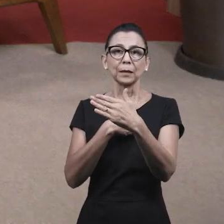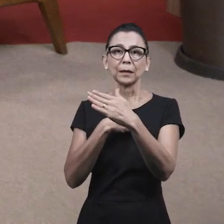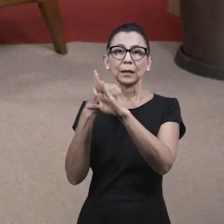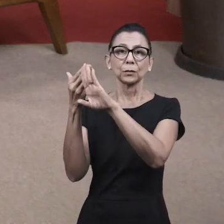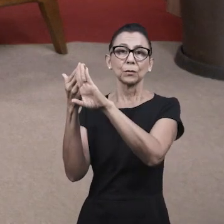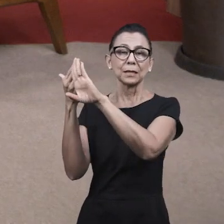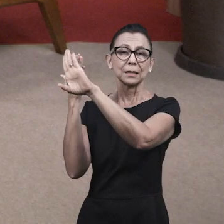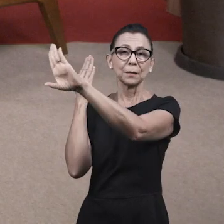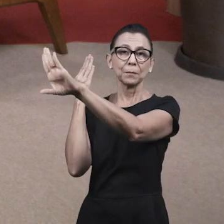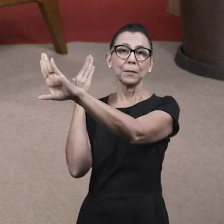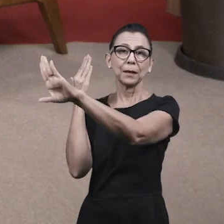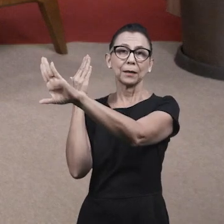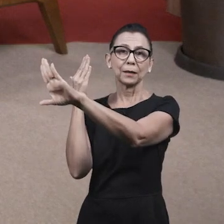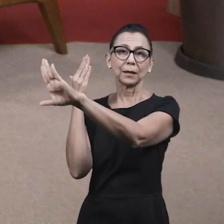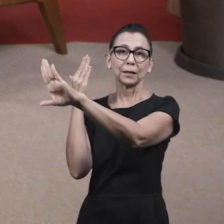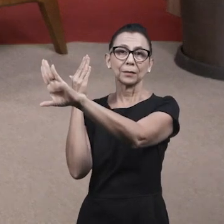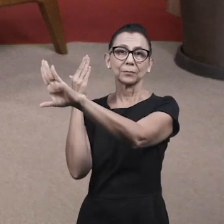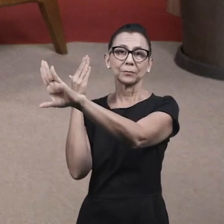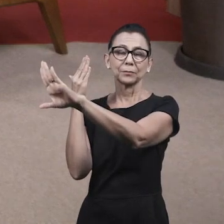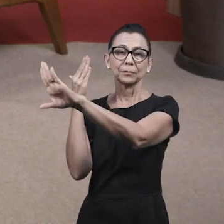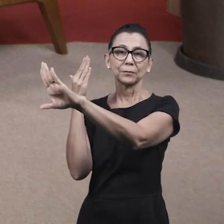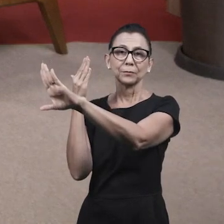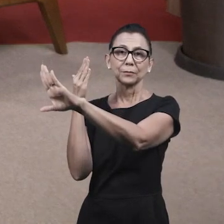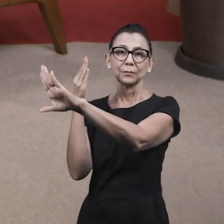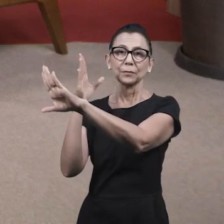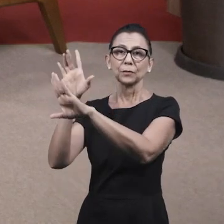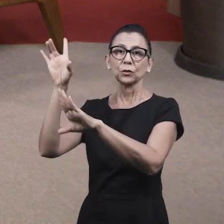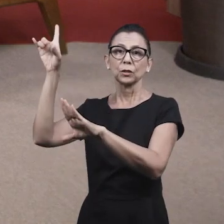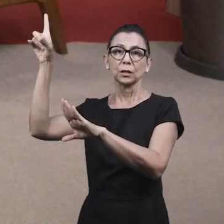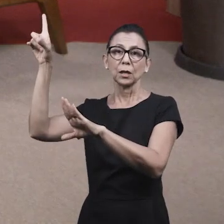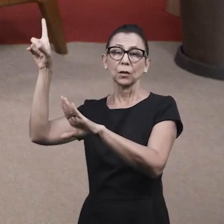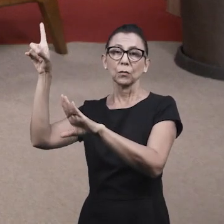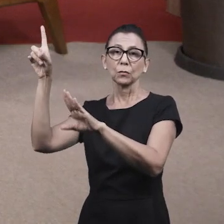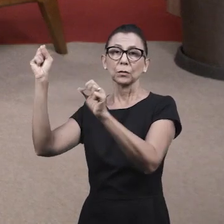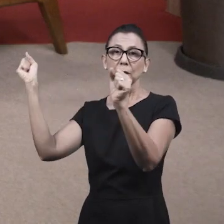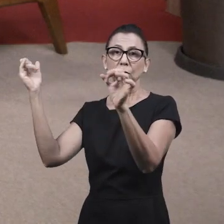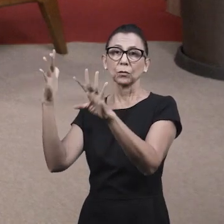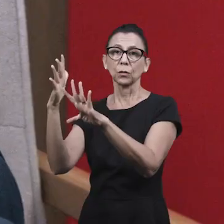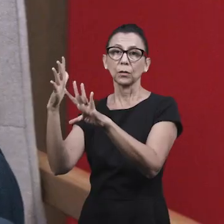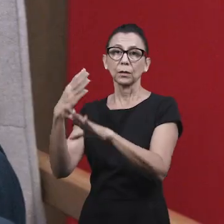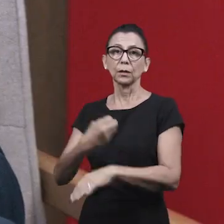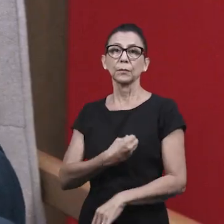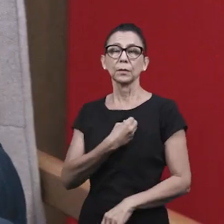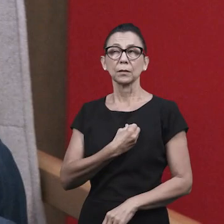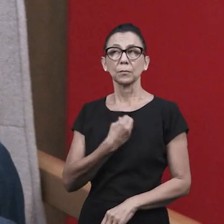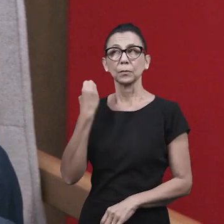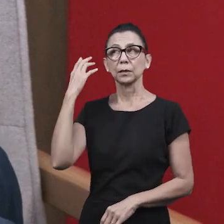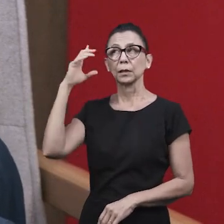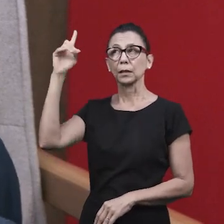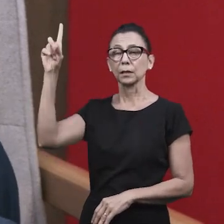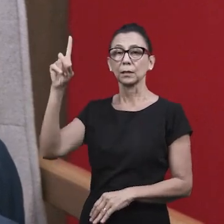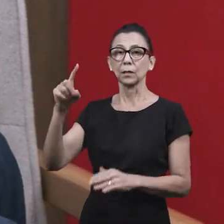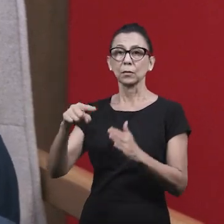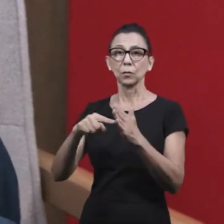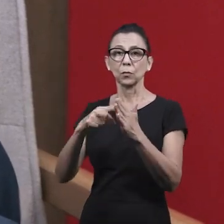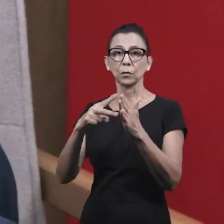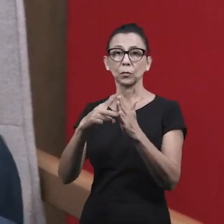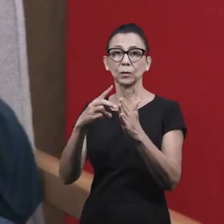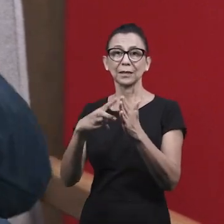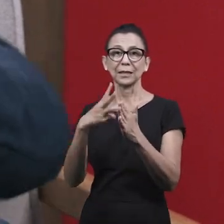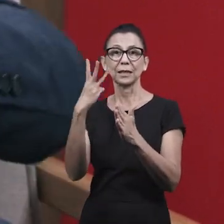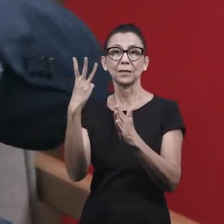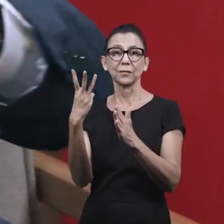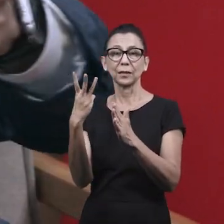notre péché, il fait séparation avec la gloire, la présence,